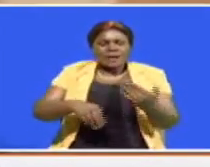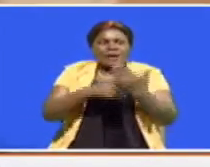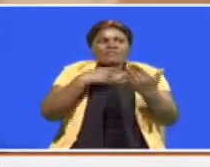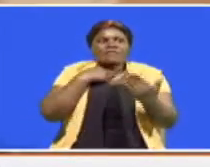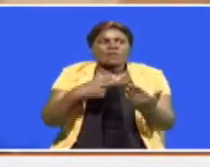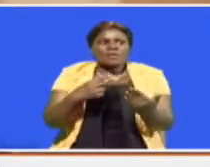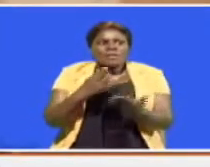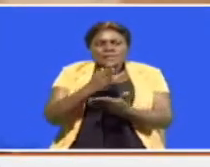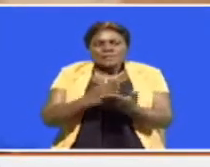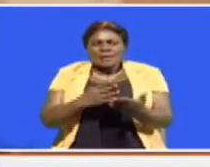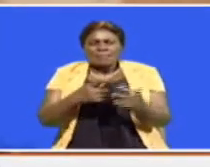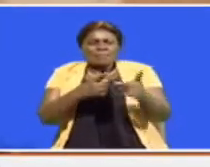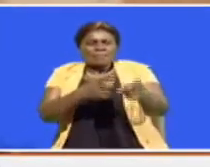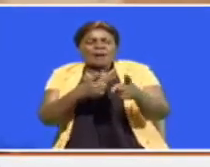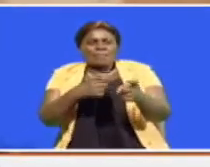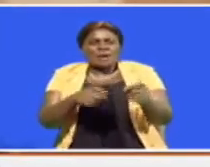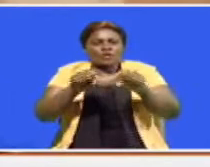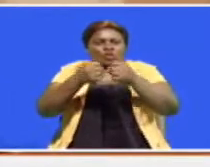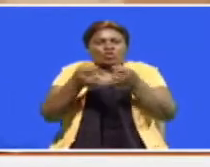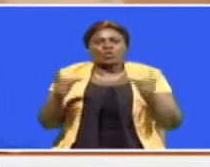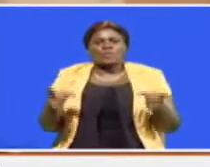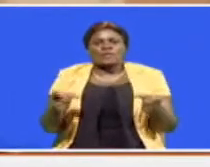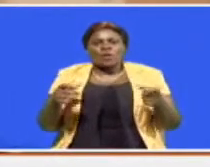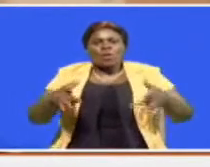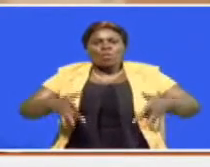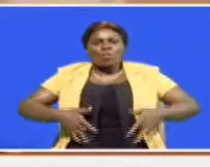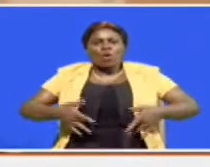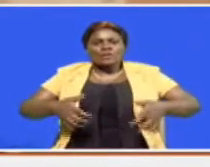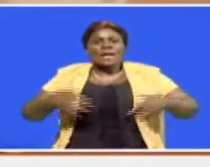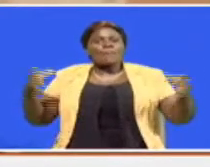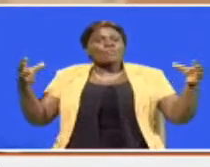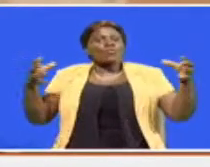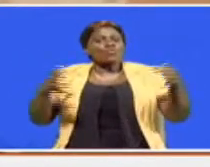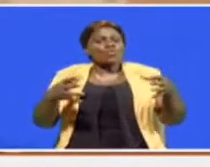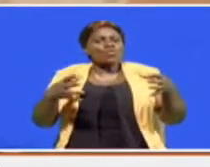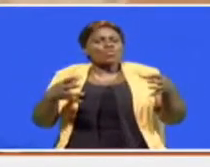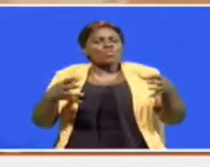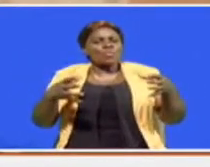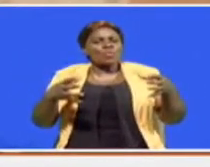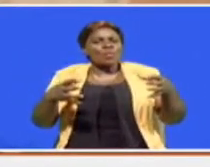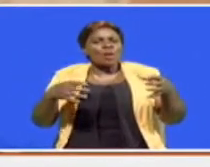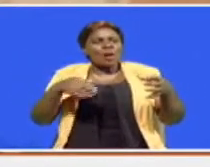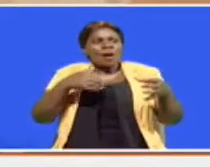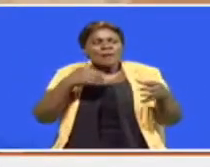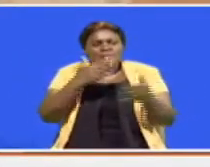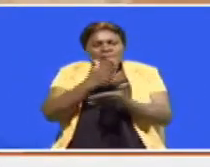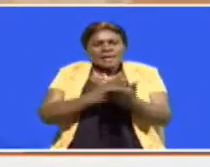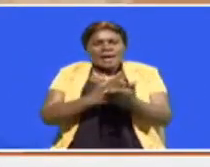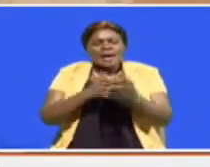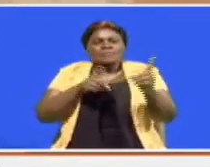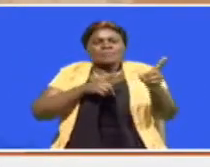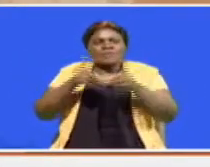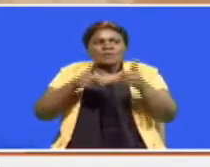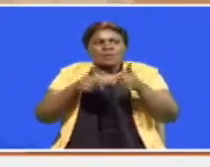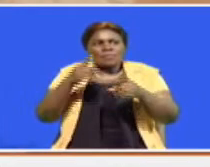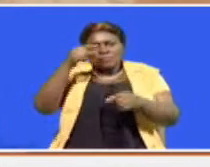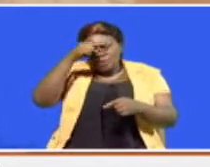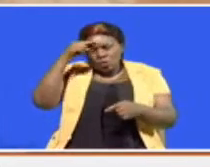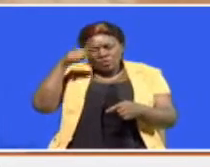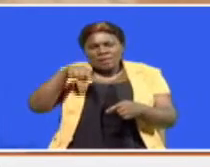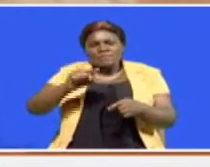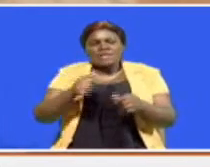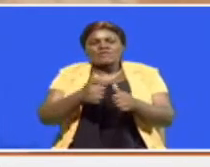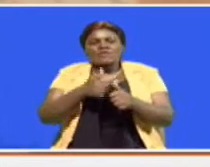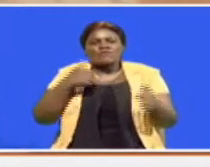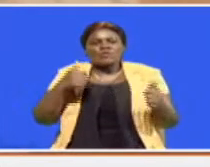aliibua baadhi madai makali kwenye mtandao wa WhatsApp wa bunge la seneti kuwa ananyimwa baadhi ya safari za ugaibuni kwa kukataa